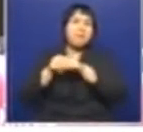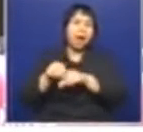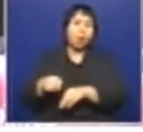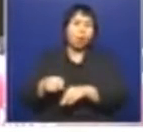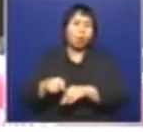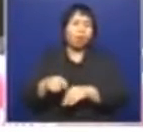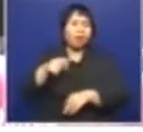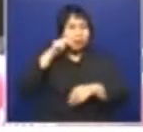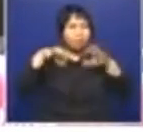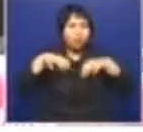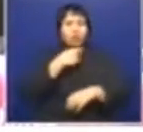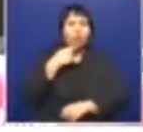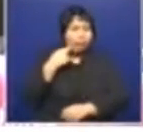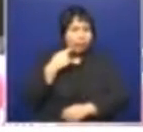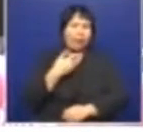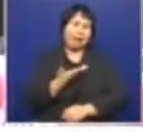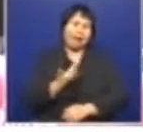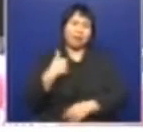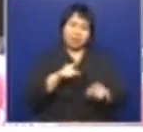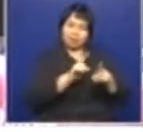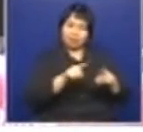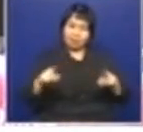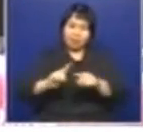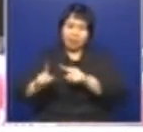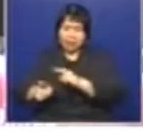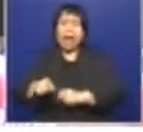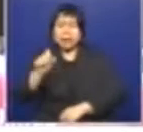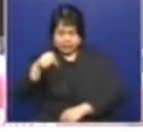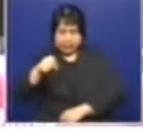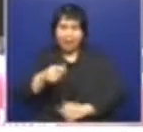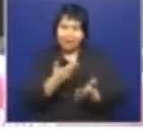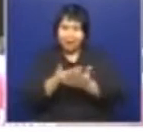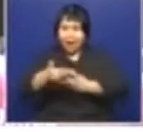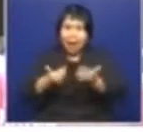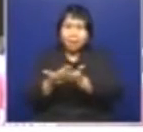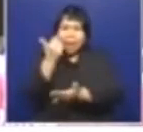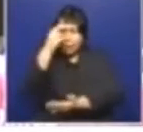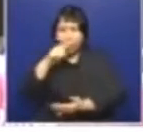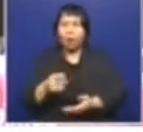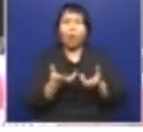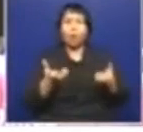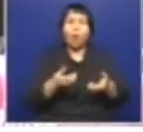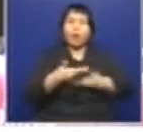ะนั้นหลายตัวที่ท่านรัฐมนตรีพาณิชย์บอกนี่ถูกสูงจริงแต่สูงเพราะมันไม่มีขาย